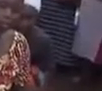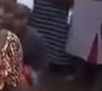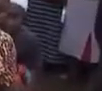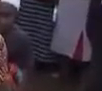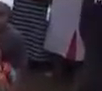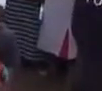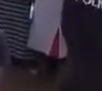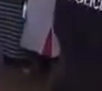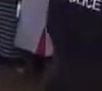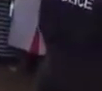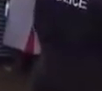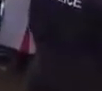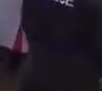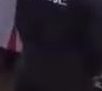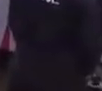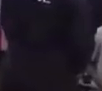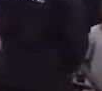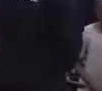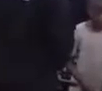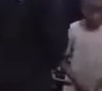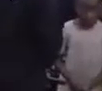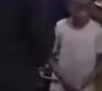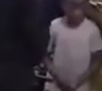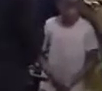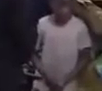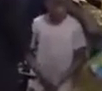twese abanyarwa nuko